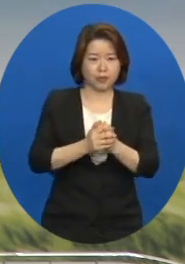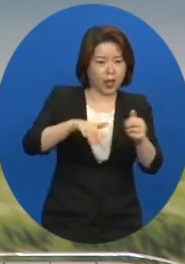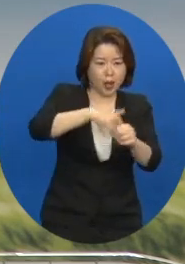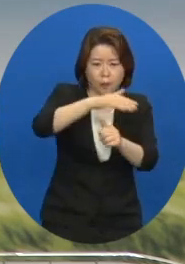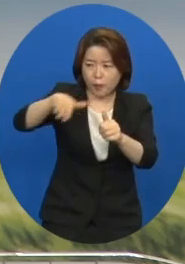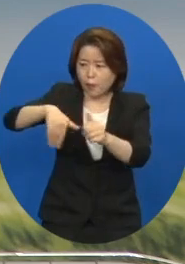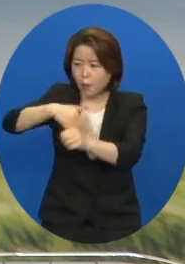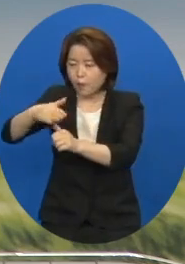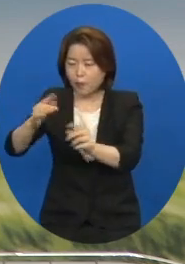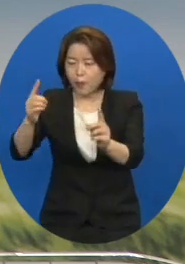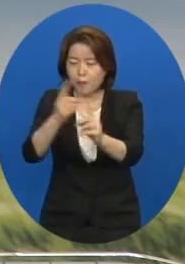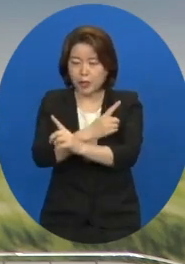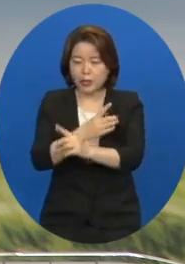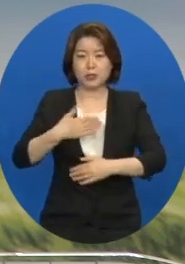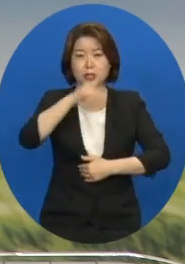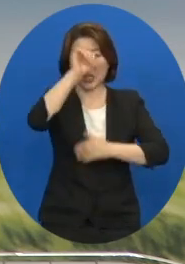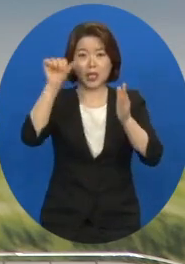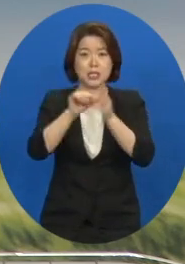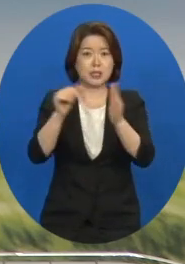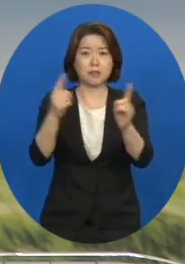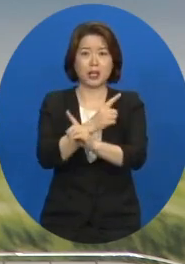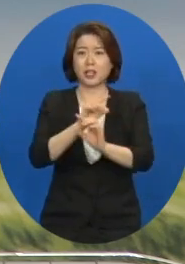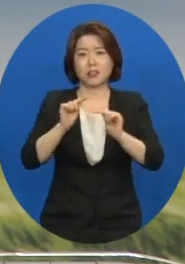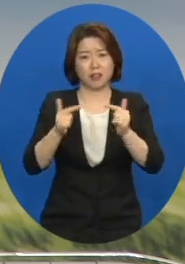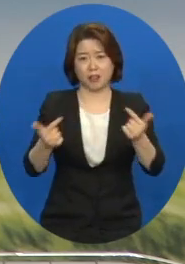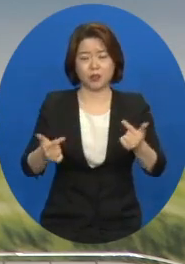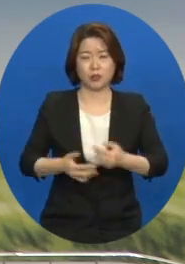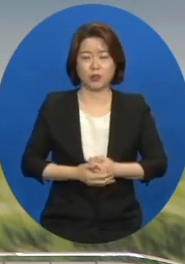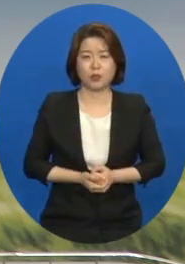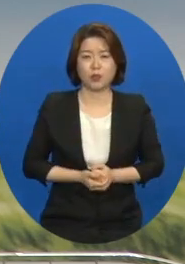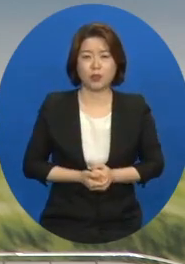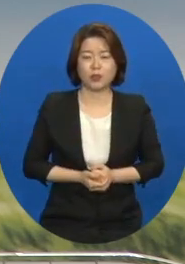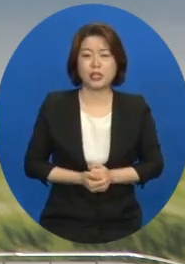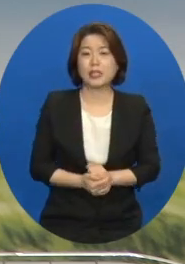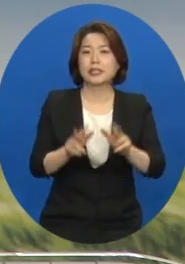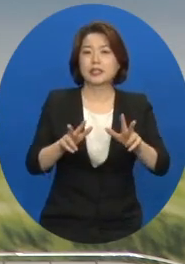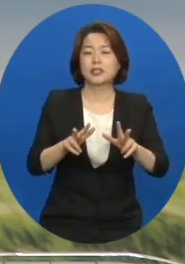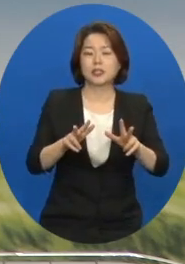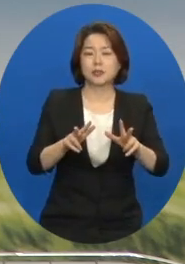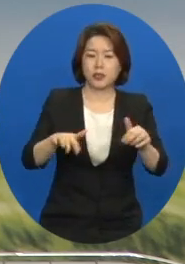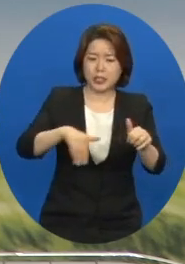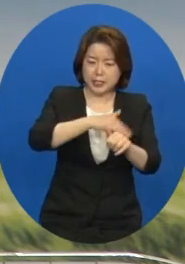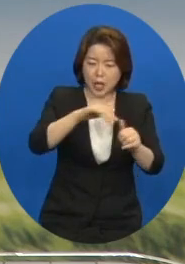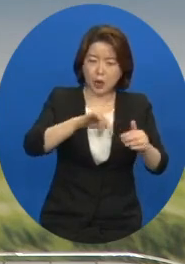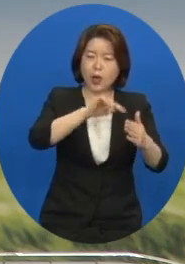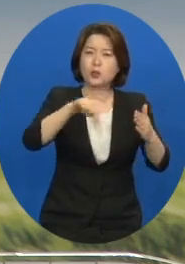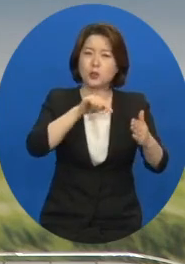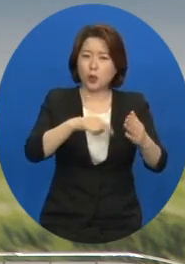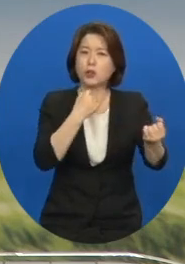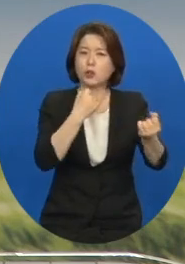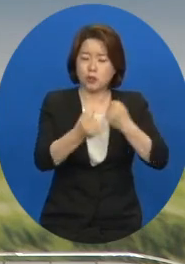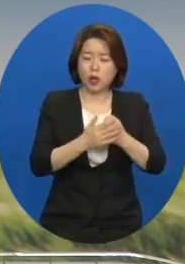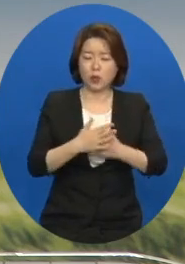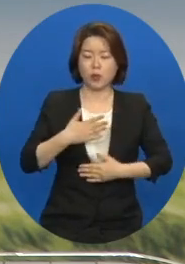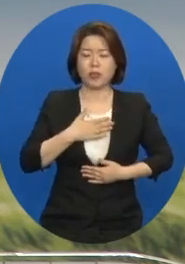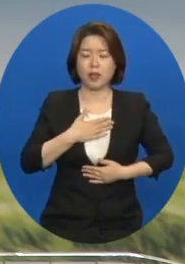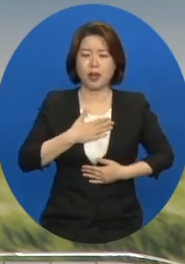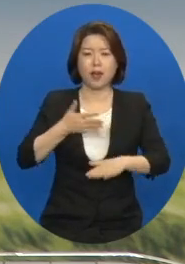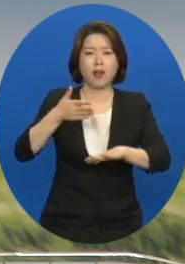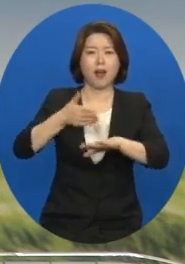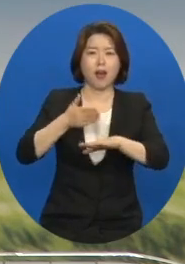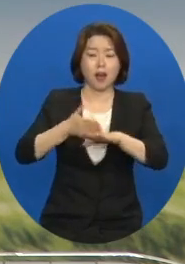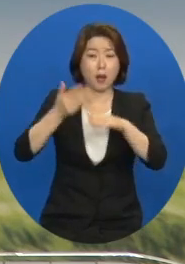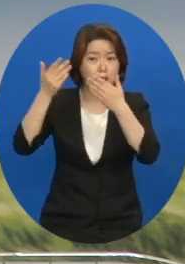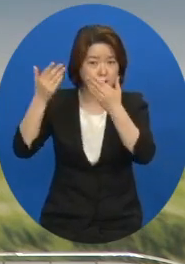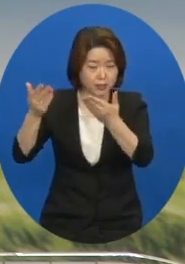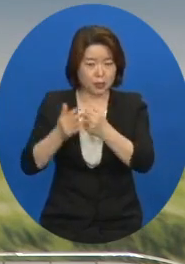달라져서 우리 인생이 바뀌는 게 아닙니다. 지금 이 형편 속에서 내가 감사하면